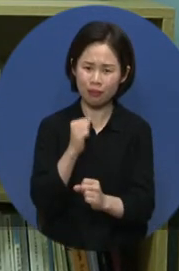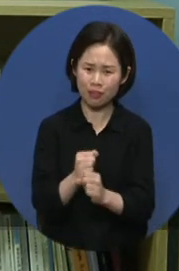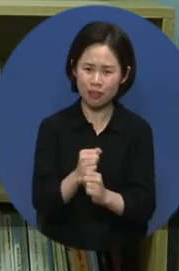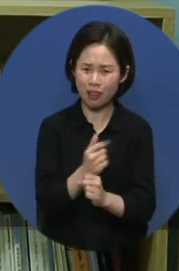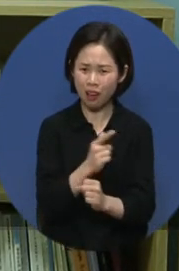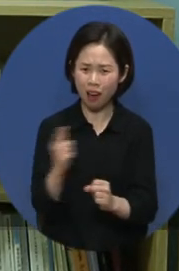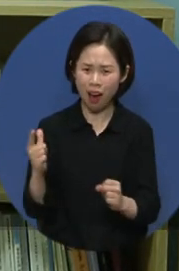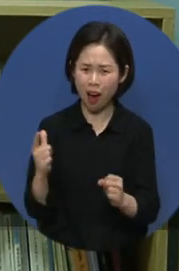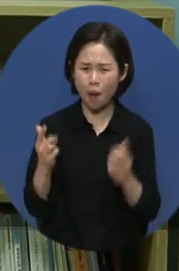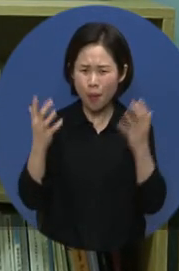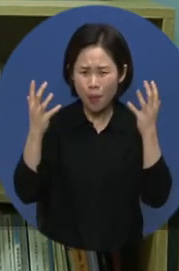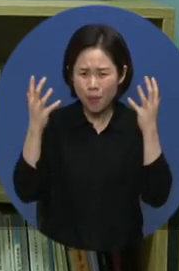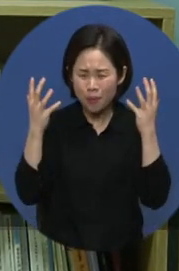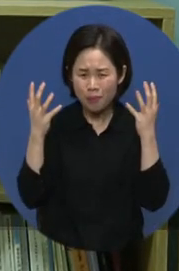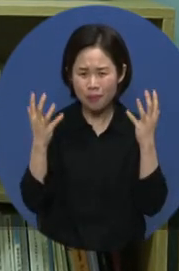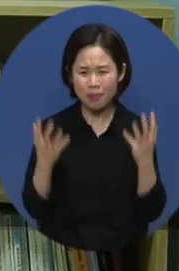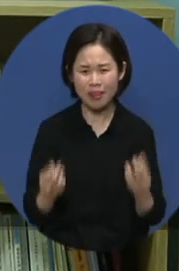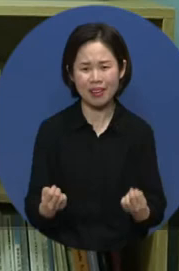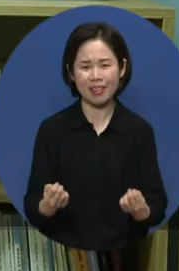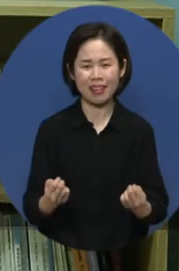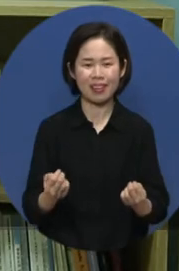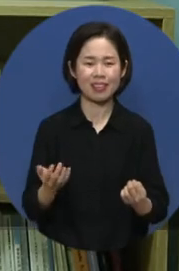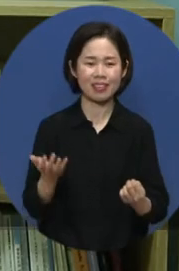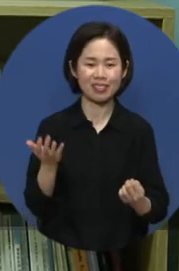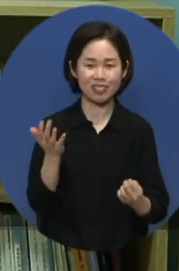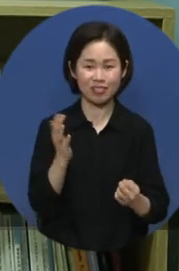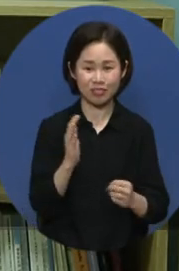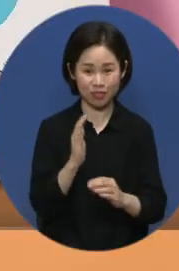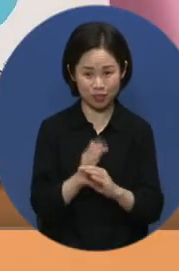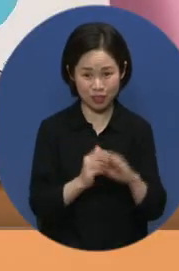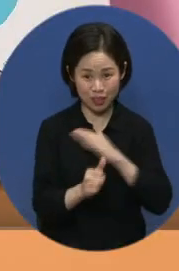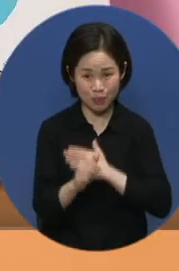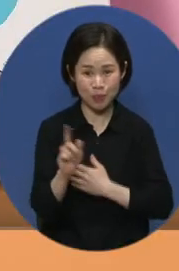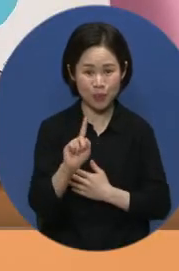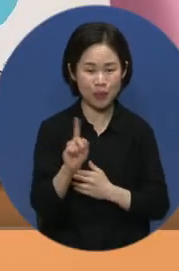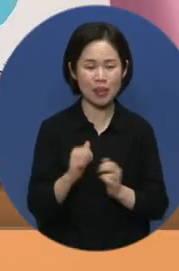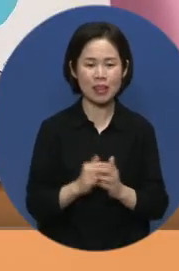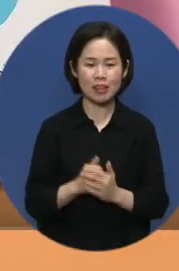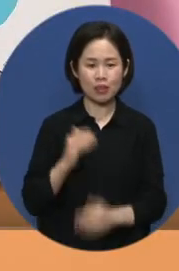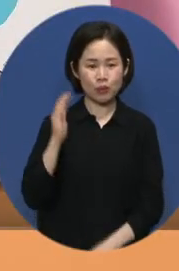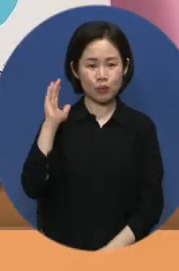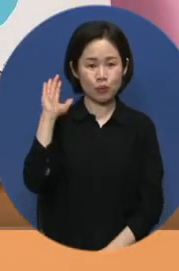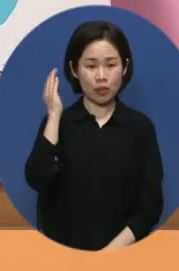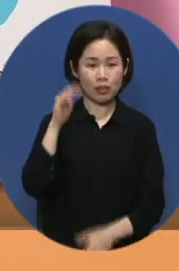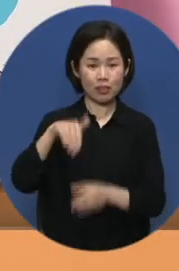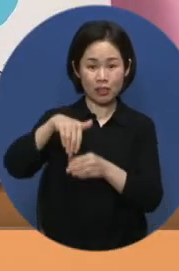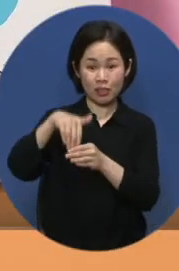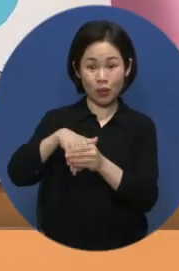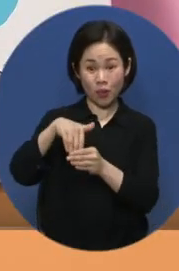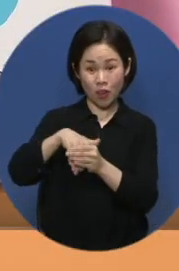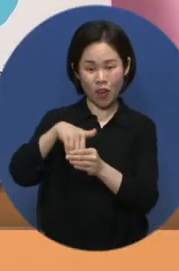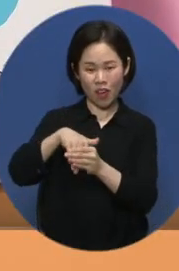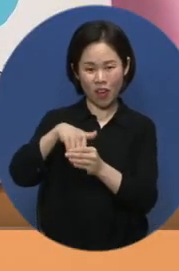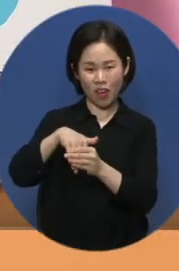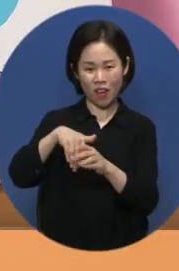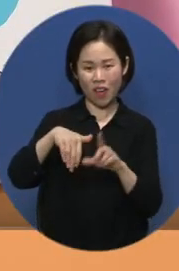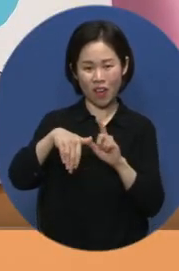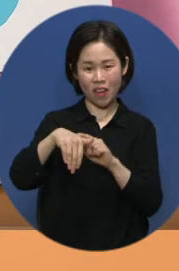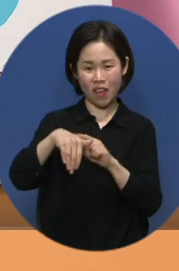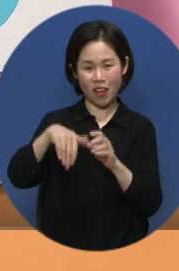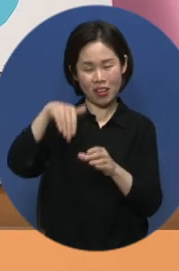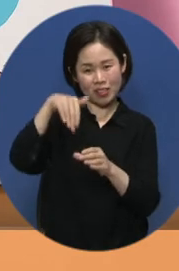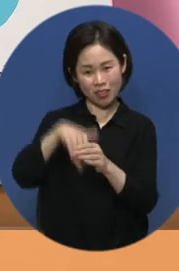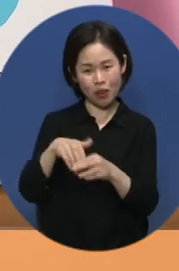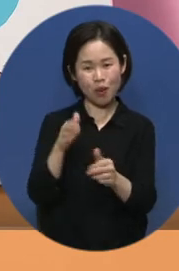다 소개를 해드리고 싶은데 그 중에 대표적으로 말씀을 드리면, 최근에 이제 선거를 주제로 선거를